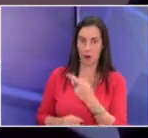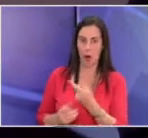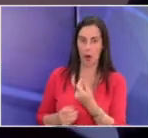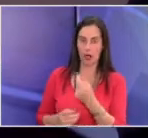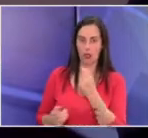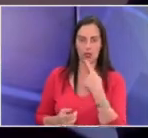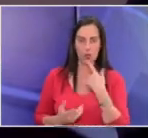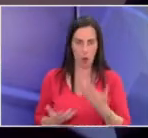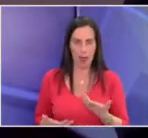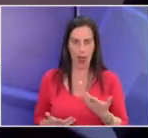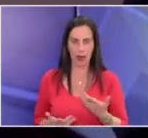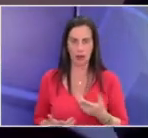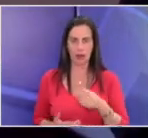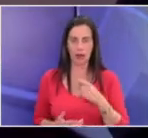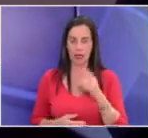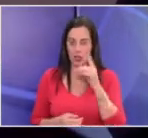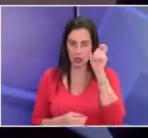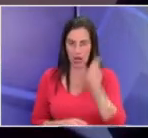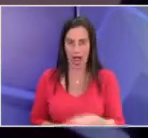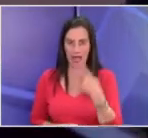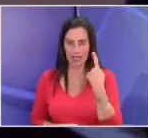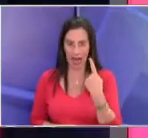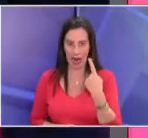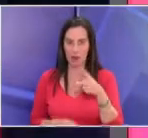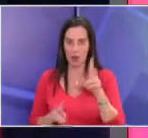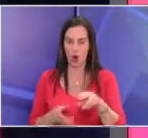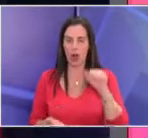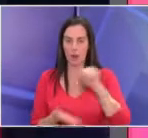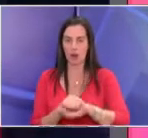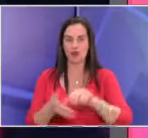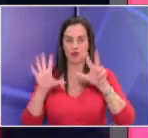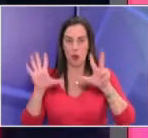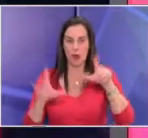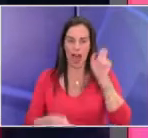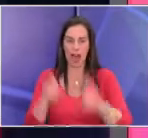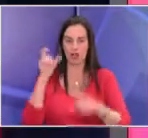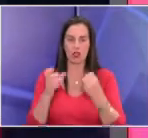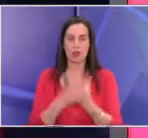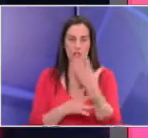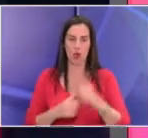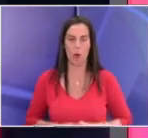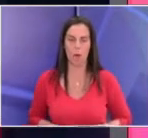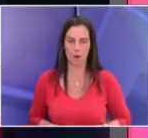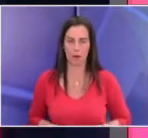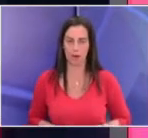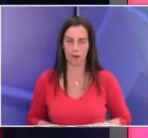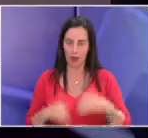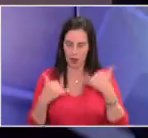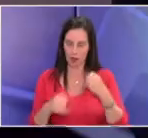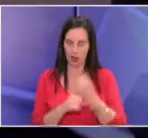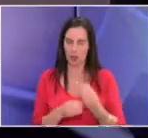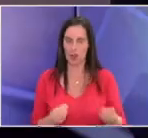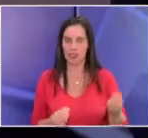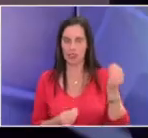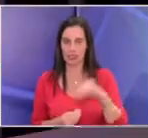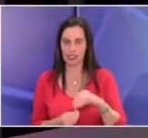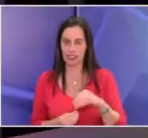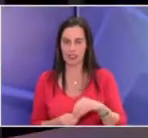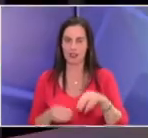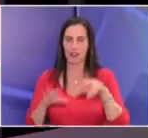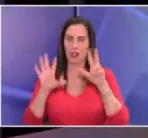התחום הזה הגדול של עבירות מין, החל מהטרדות מיניות וכלה בפדופיליה. יש היום חוק, יש את יחידת צור בשב"ס שמפקחת